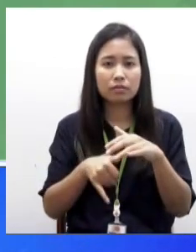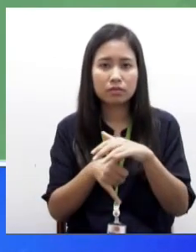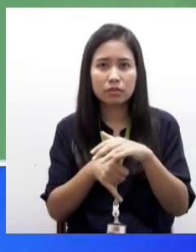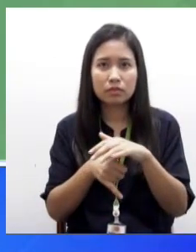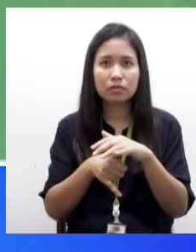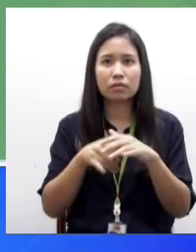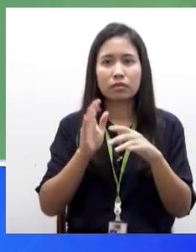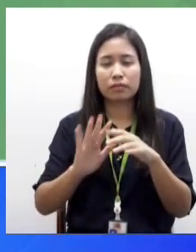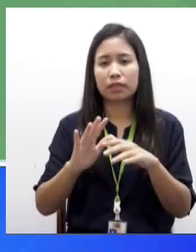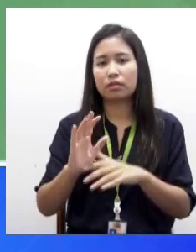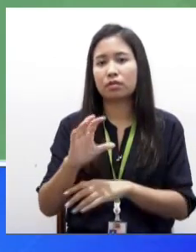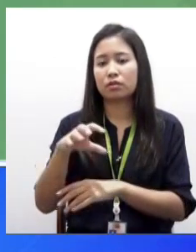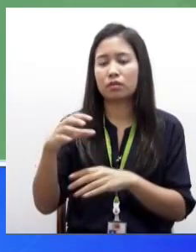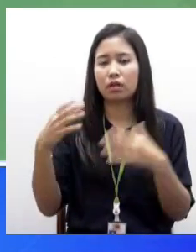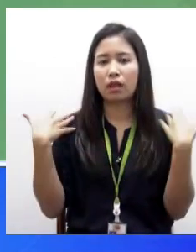ณเวลานี้ก็มีแค่คนเดียวครับเป็นข้าราชการพลเรือนในสังกัดสพท.